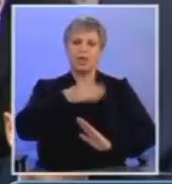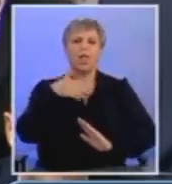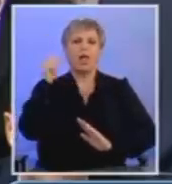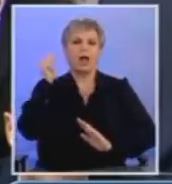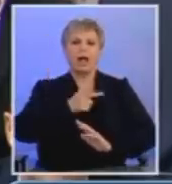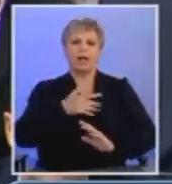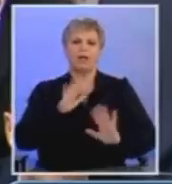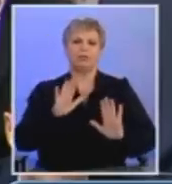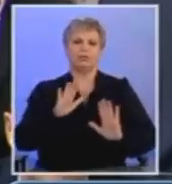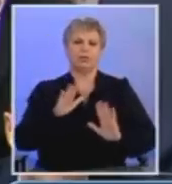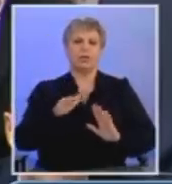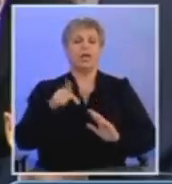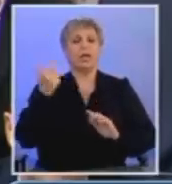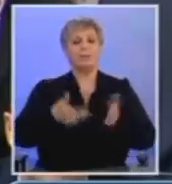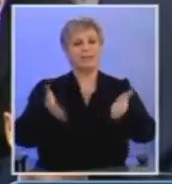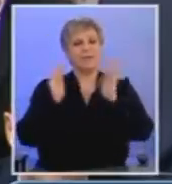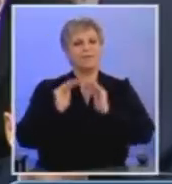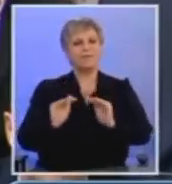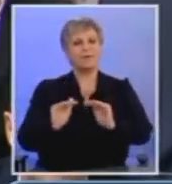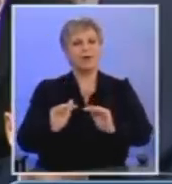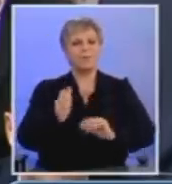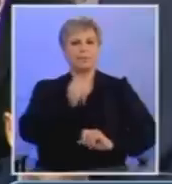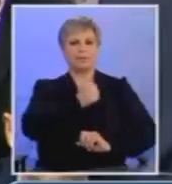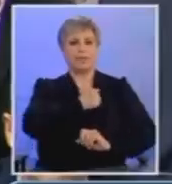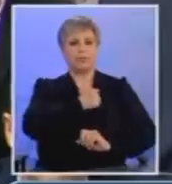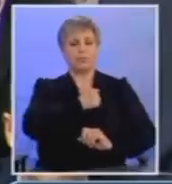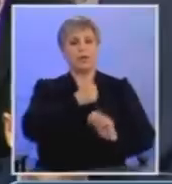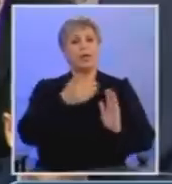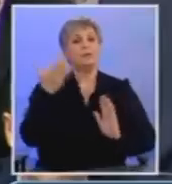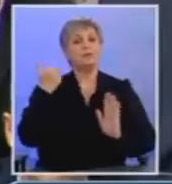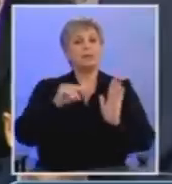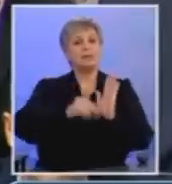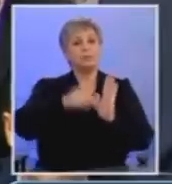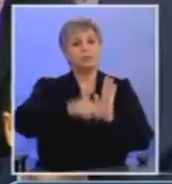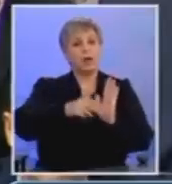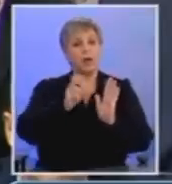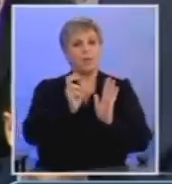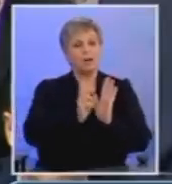της. Όπως είπε όχι στα προηγούμενα μνημόνια, έτσι θα πει όχι και στο